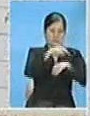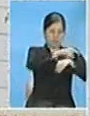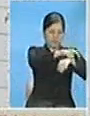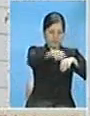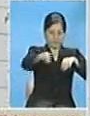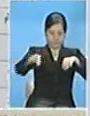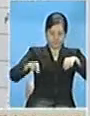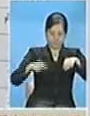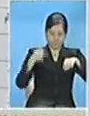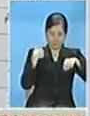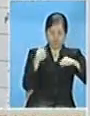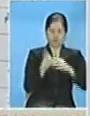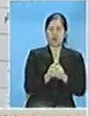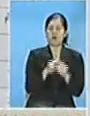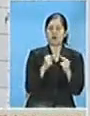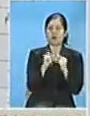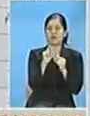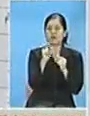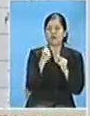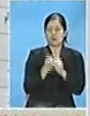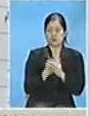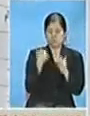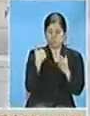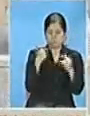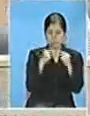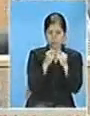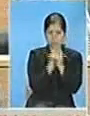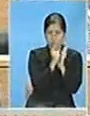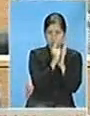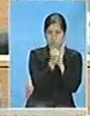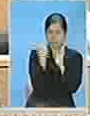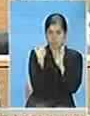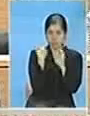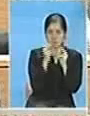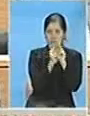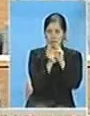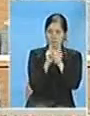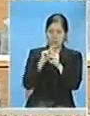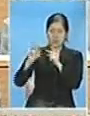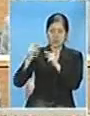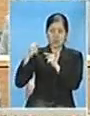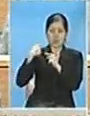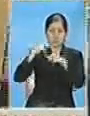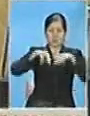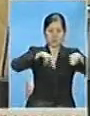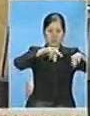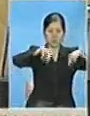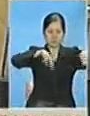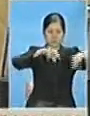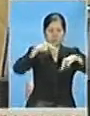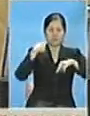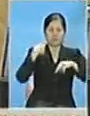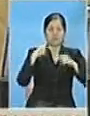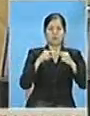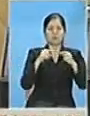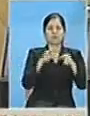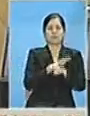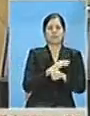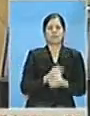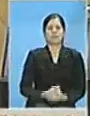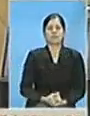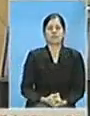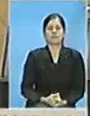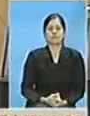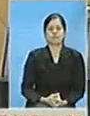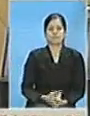ของกรมอุตุซึ่งมี4แห่งเพราะฉะนั้นมีเรดาร์ตรวจวัดเมฆเรามีความรู้ความชำนาญ เอาละท่านขอครึ่งนาทีแล้วผมให้เกินครึ่งนาที